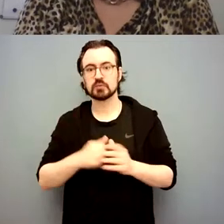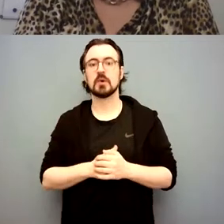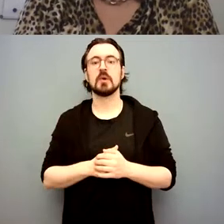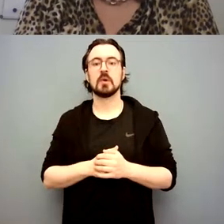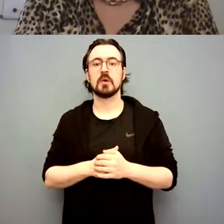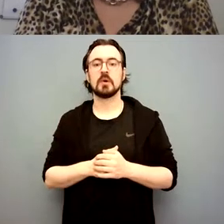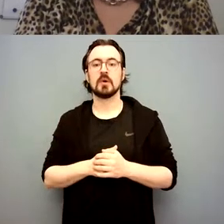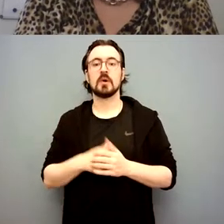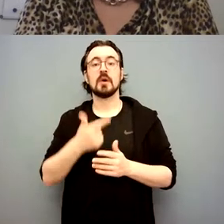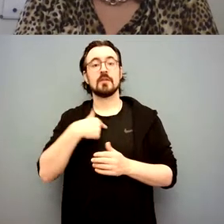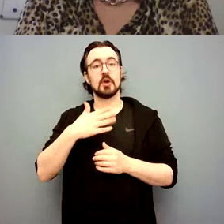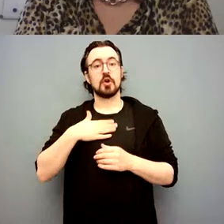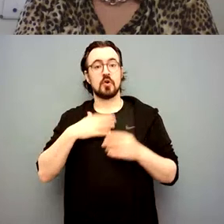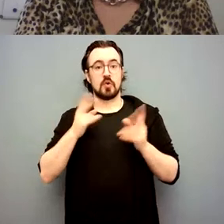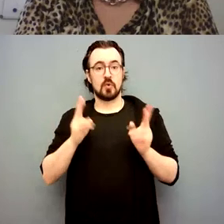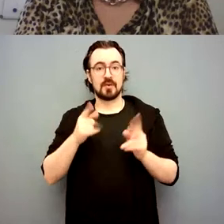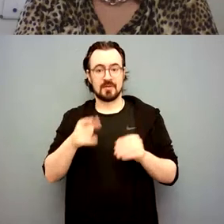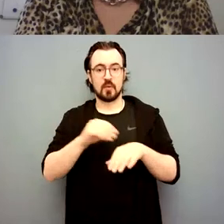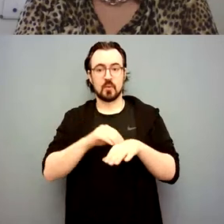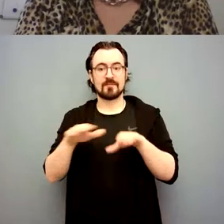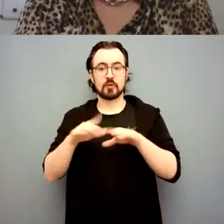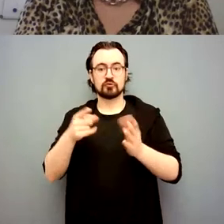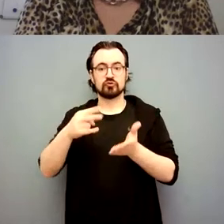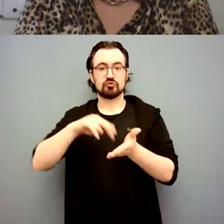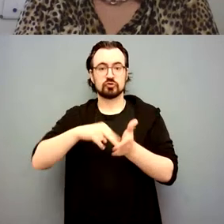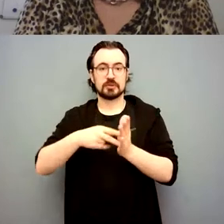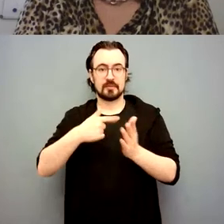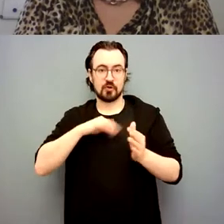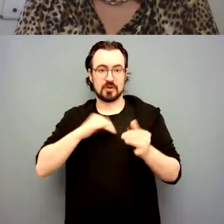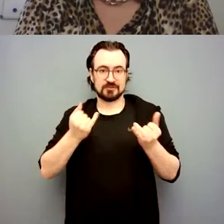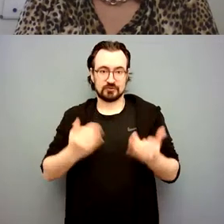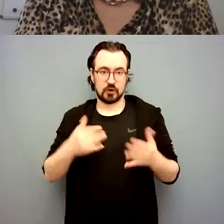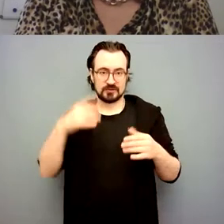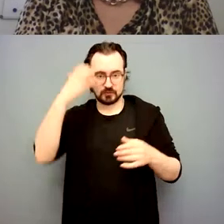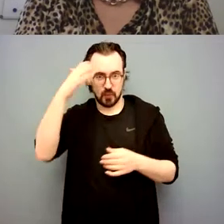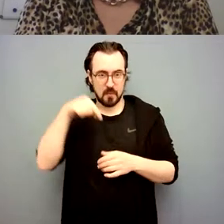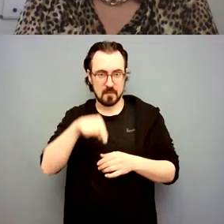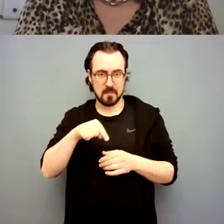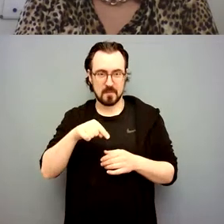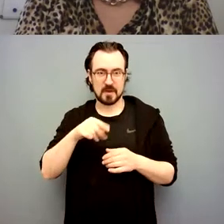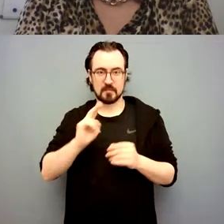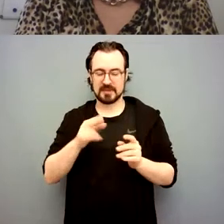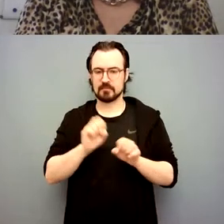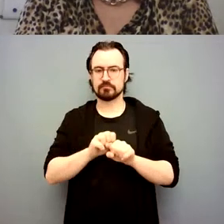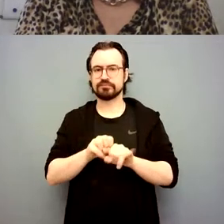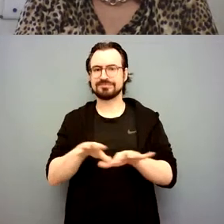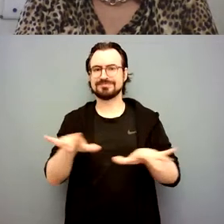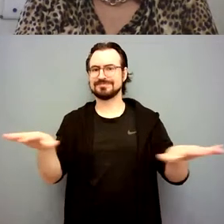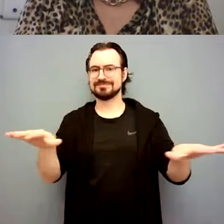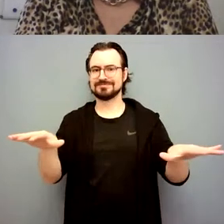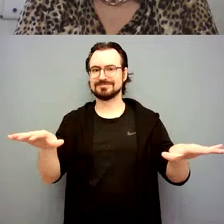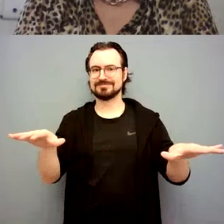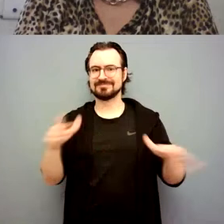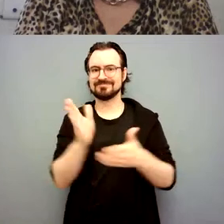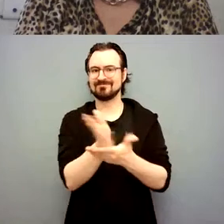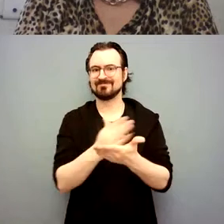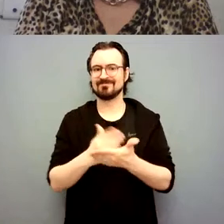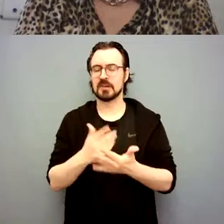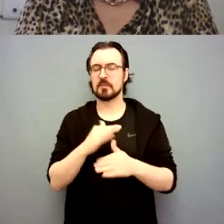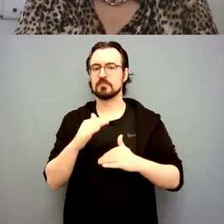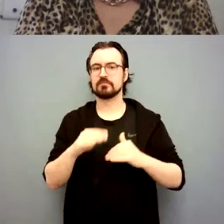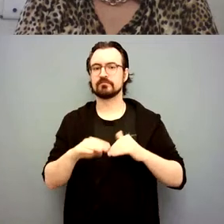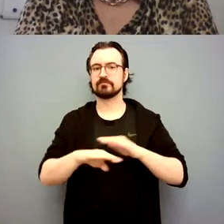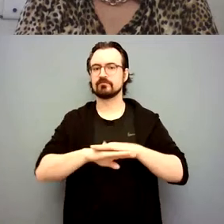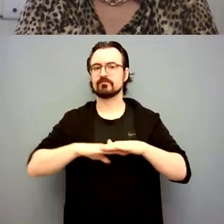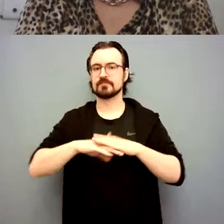Vi anser att det sjukvårdssystem vi har i Stockholm idag som är väldigt uppsplittrat och fragmentiserat och inte bygger på